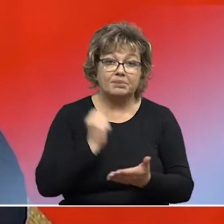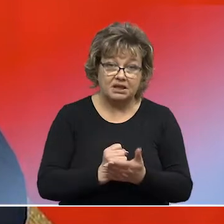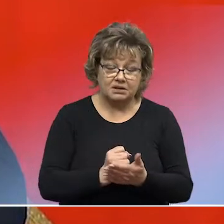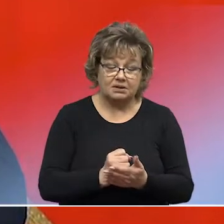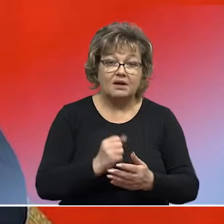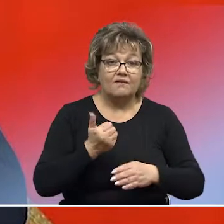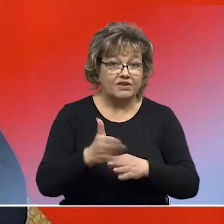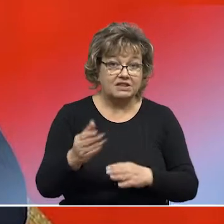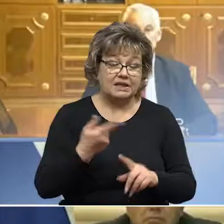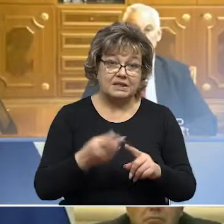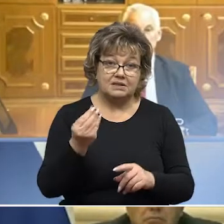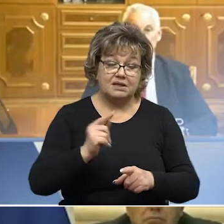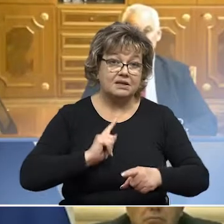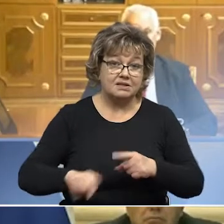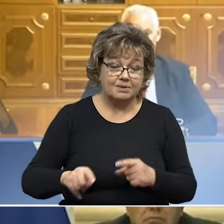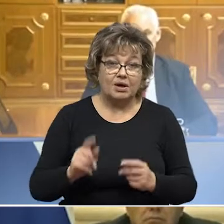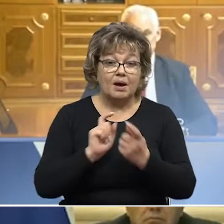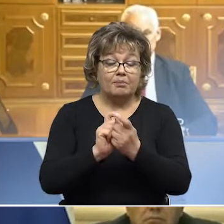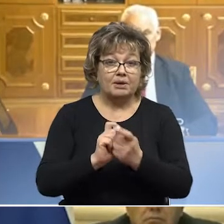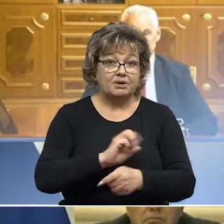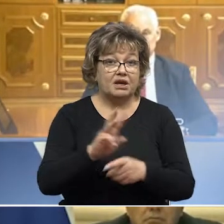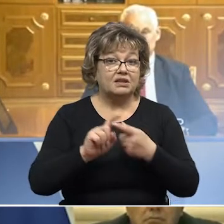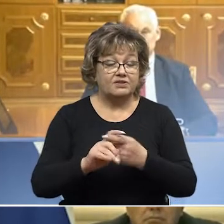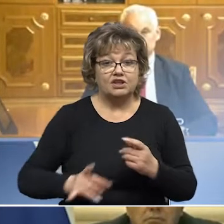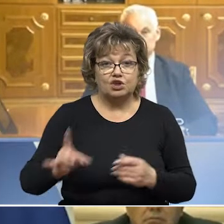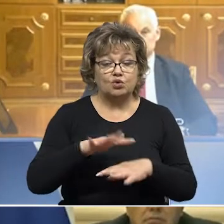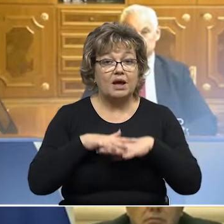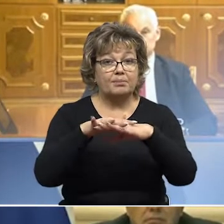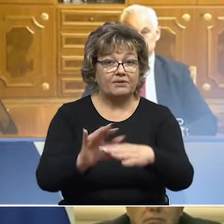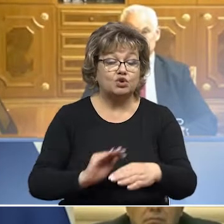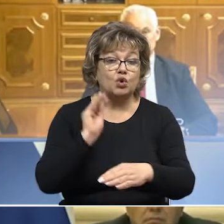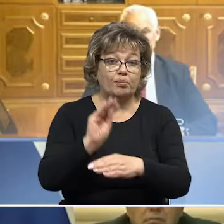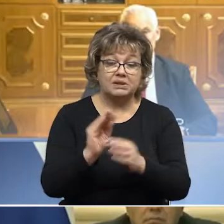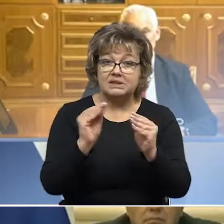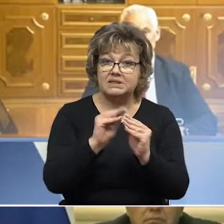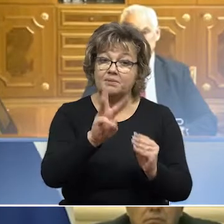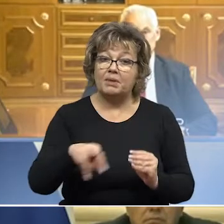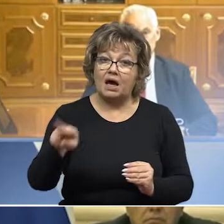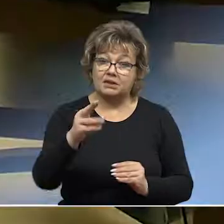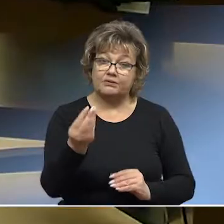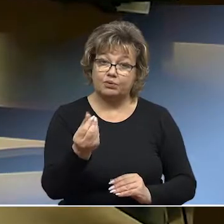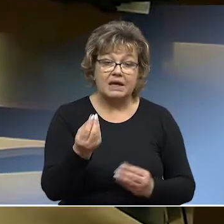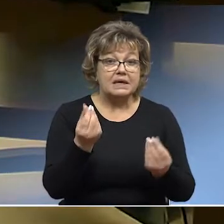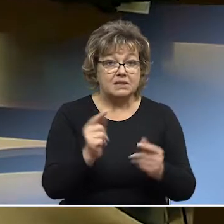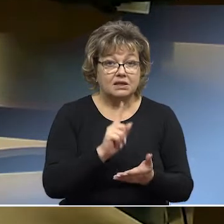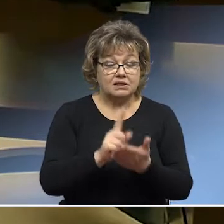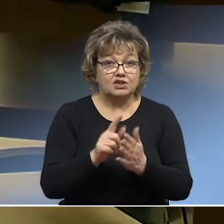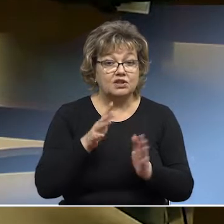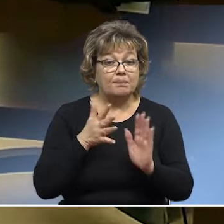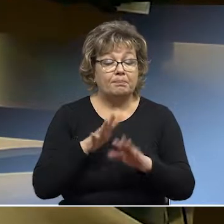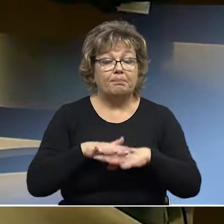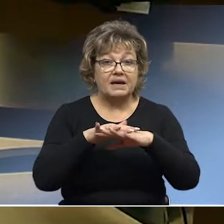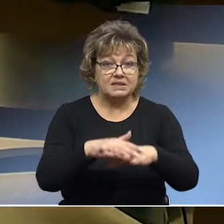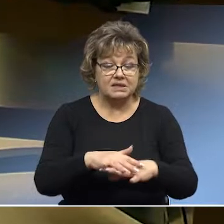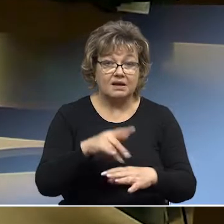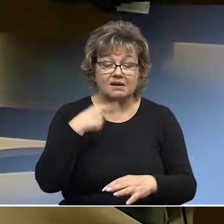средства выделить незамедлительно. Кроме того, на помощь в борьбе с коронавирусом регионам направят дополнительные 10 миллиардов рублей. Деньги должны пойти,